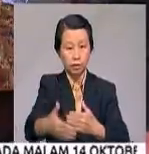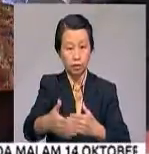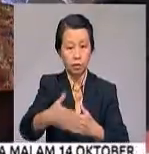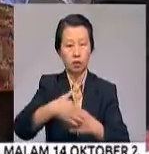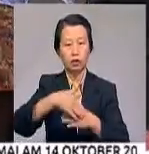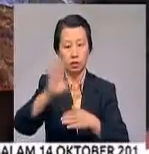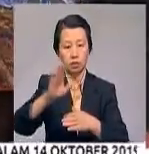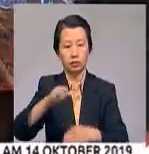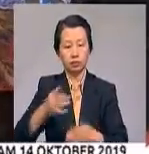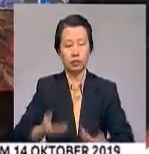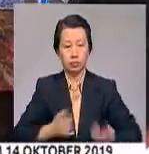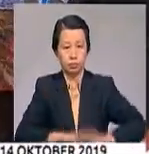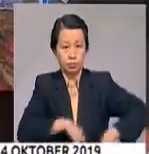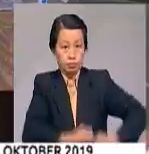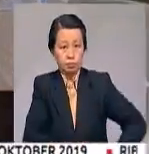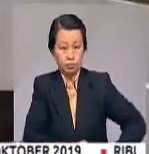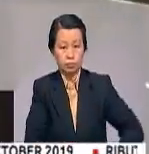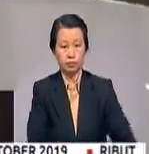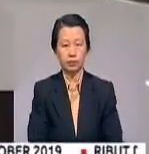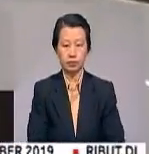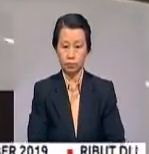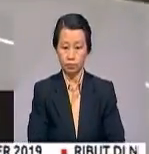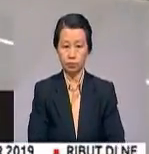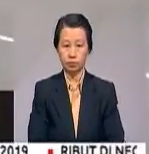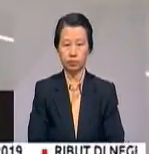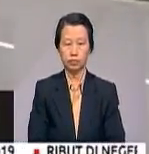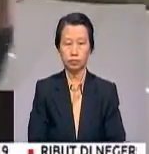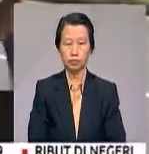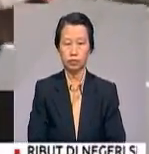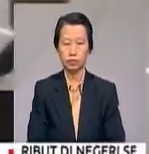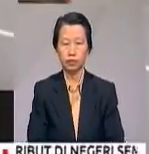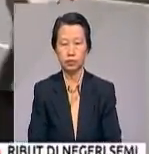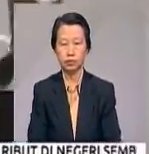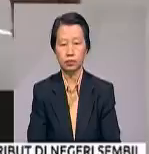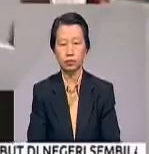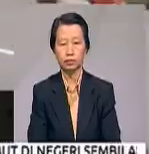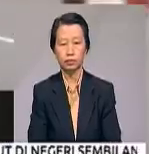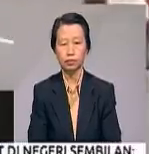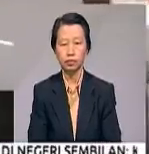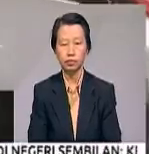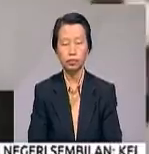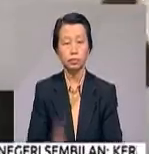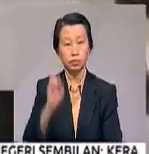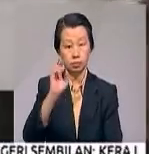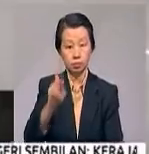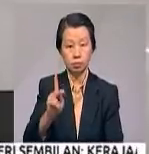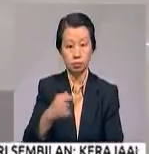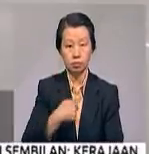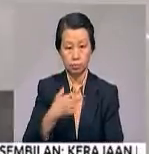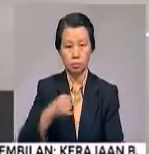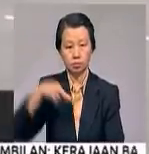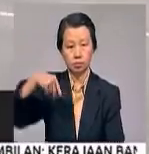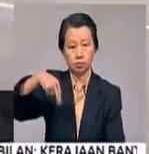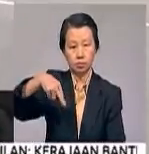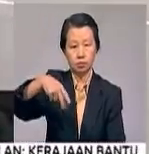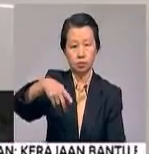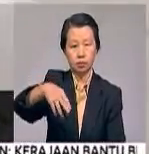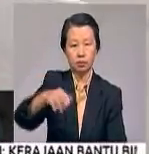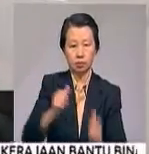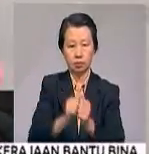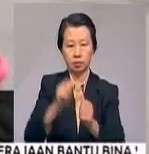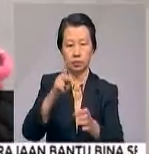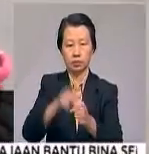lebih memakai macam ni. Siapa bila rohnya kita lapang. Baik, hari ini saya berpeluang untuk berjalan bersama dengan